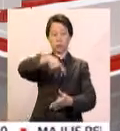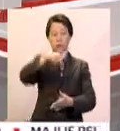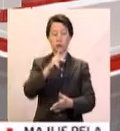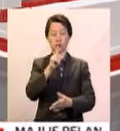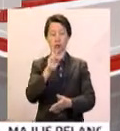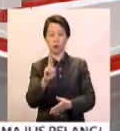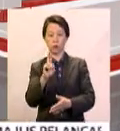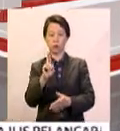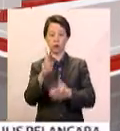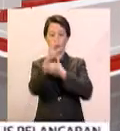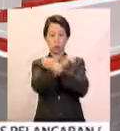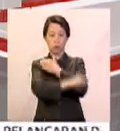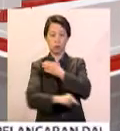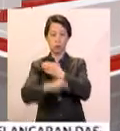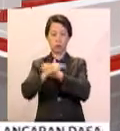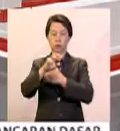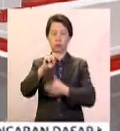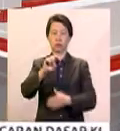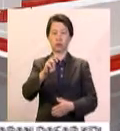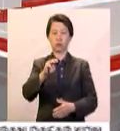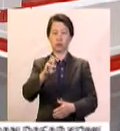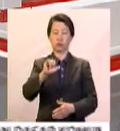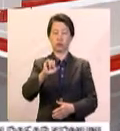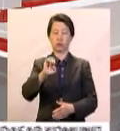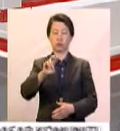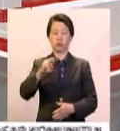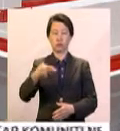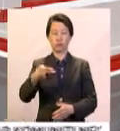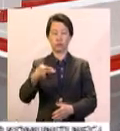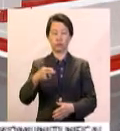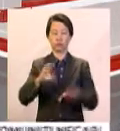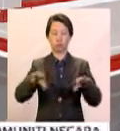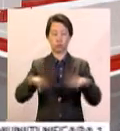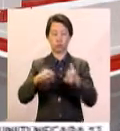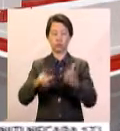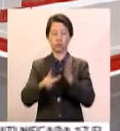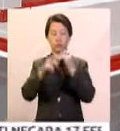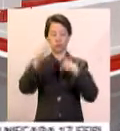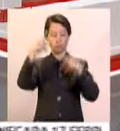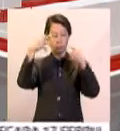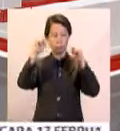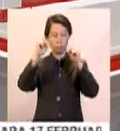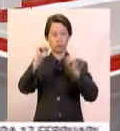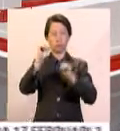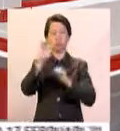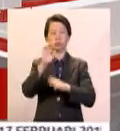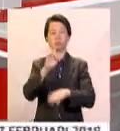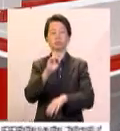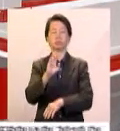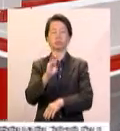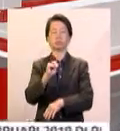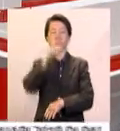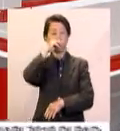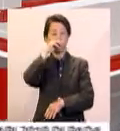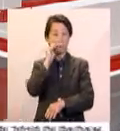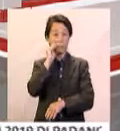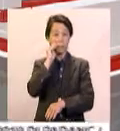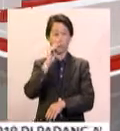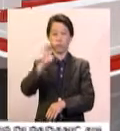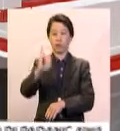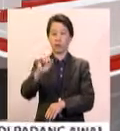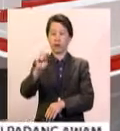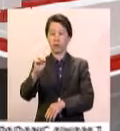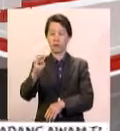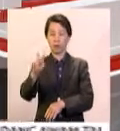Undangan Negeri Semenyih. Pengumuman dibuat oleh Timbalan Presiden PH yang juga Presiden Bersatu Tan Sri Mohidin Yassin. Muhammad